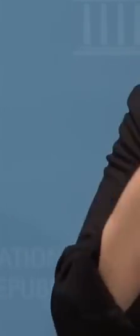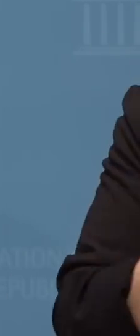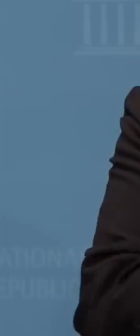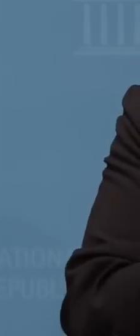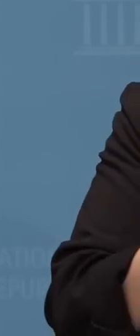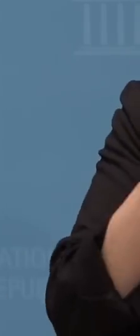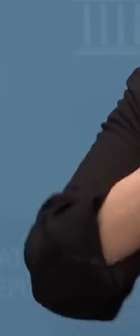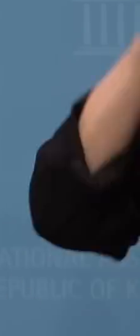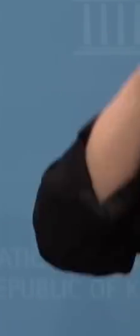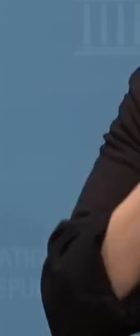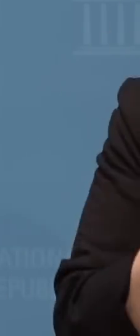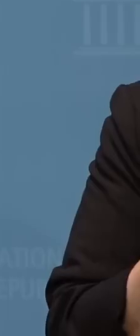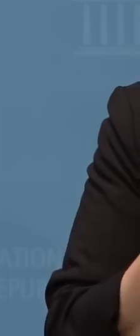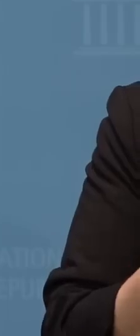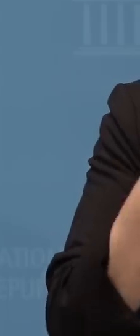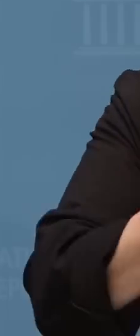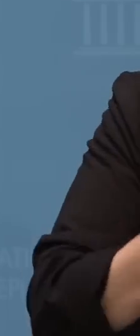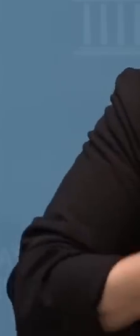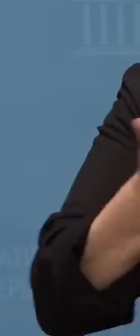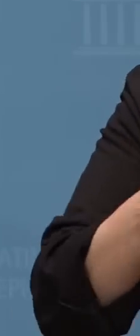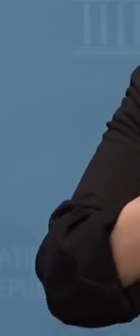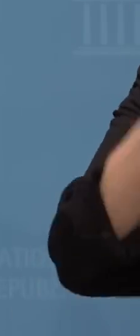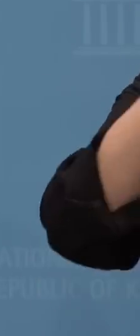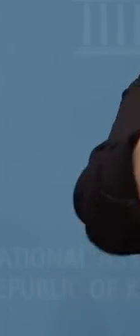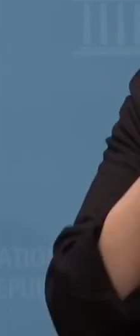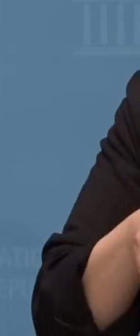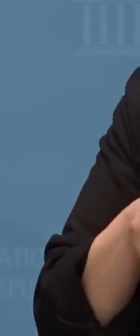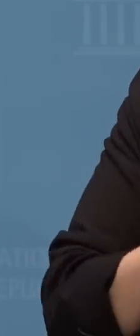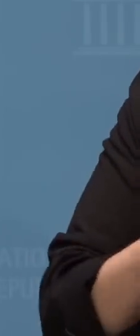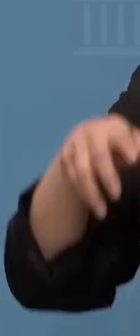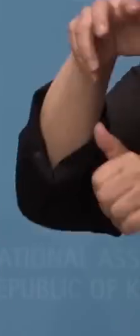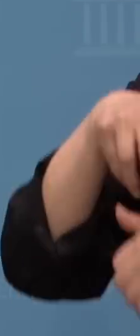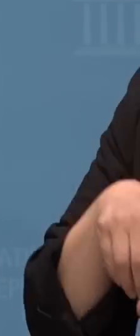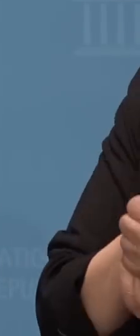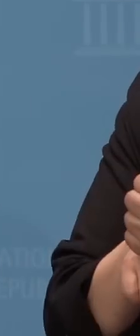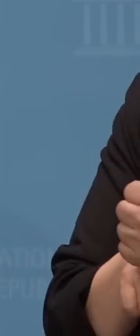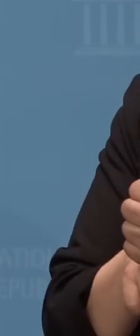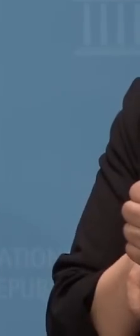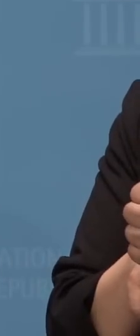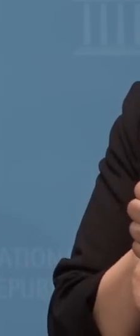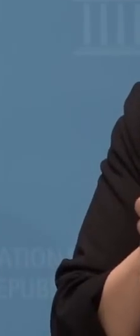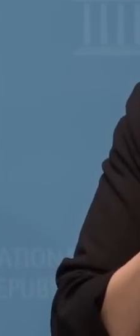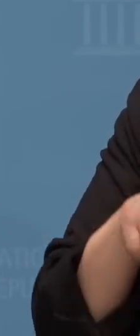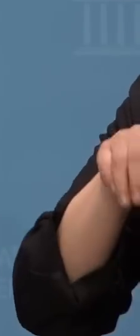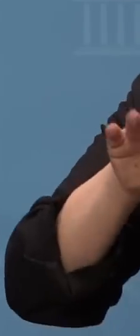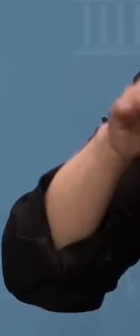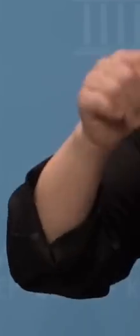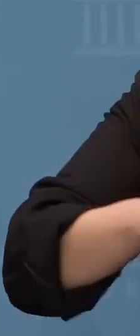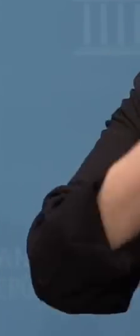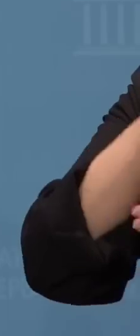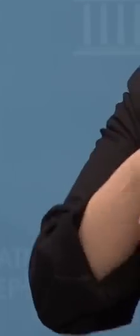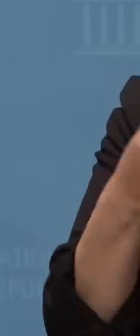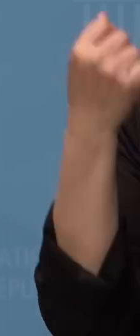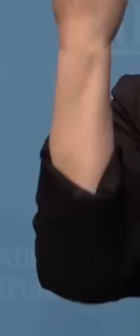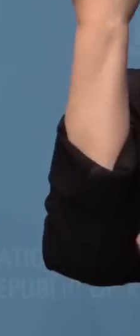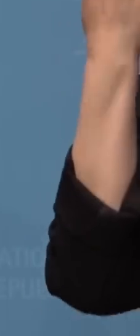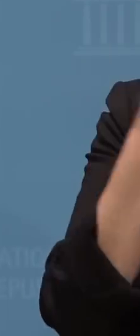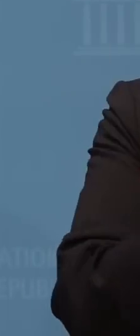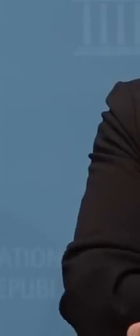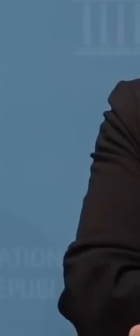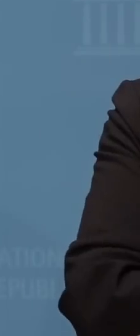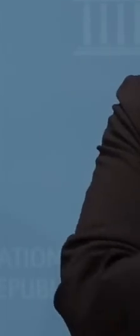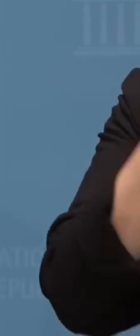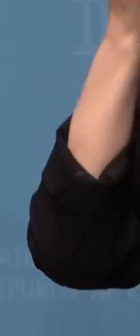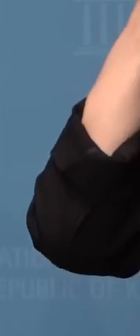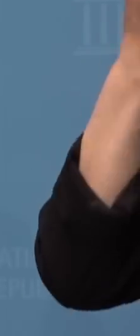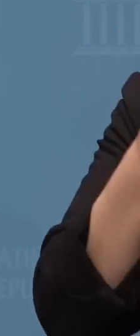남발했습니다. 언론의 자유는 언론사의 영향력이나 수준과 무관하게 보장되어야 하는 기본권이라는 인식